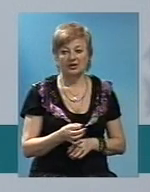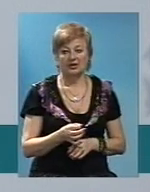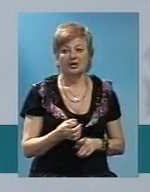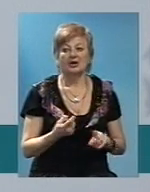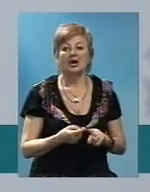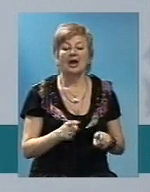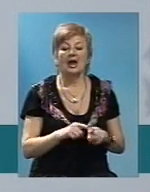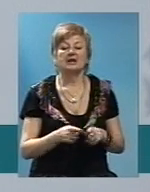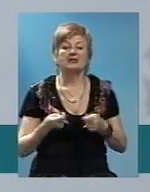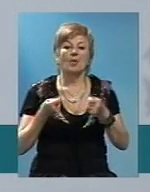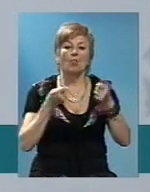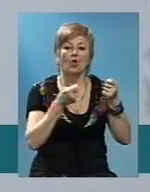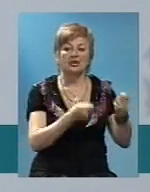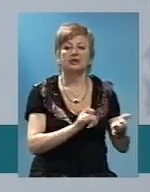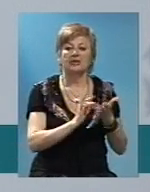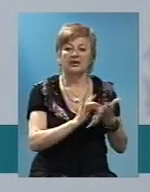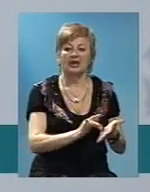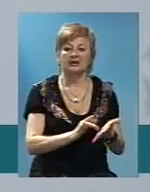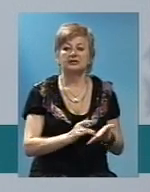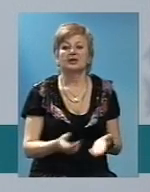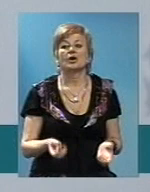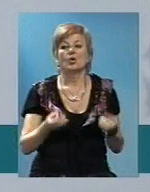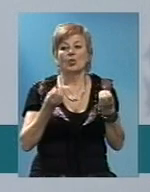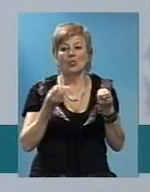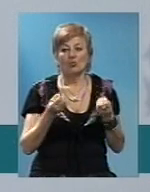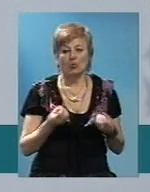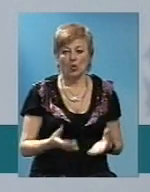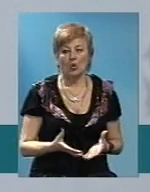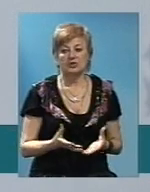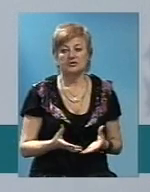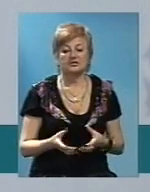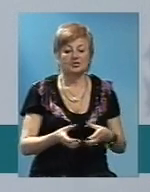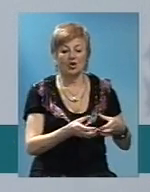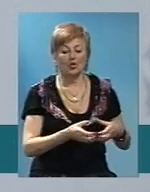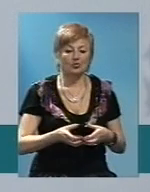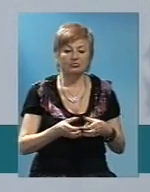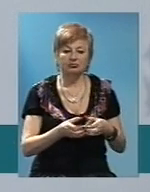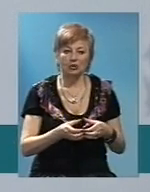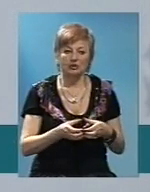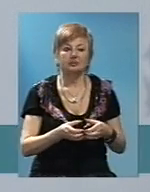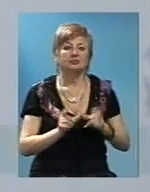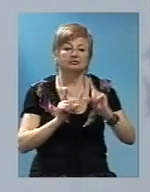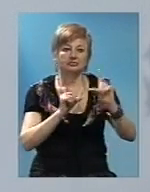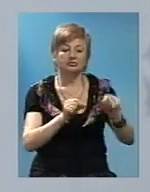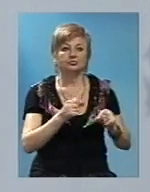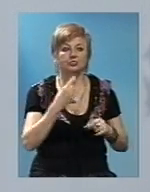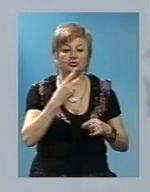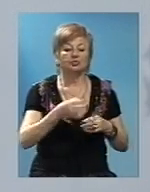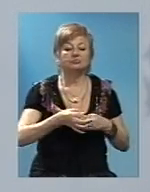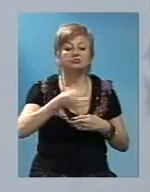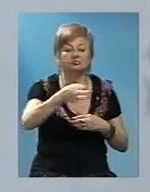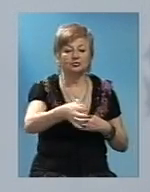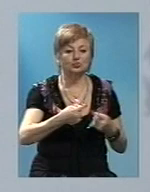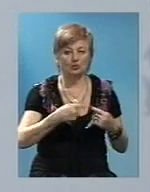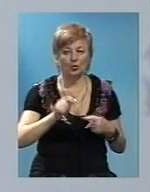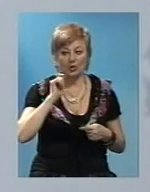ця поїздка – це взагалі просто інший кут нашої країни. Я так далеко від дому